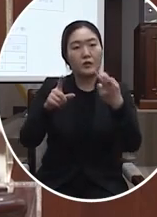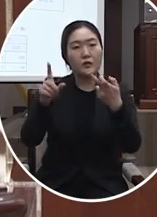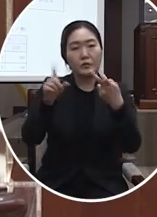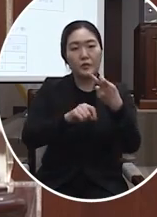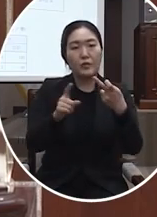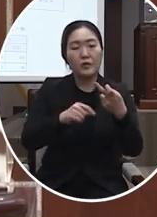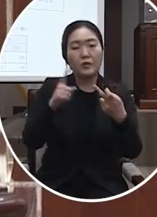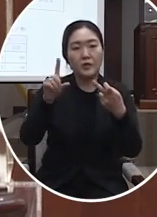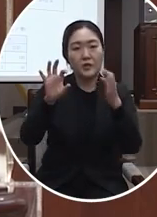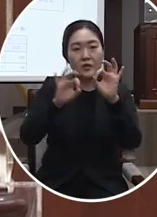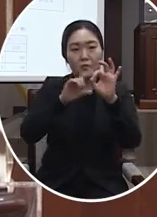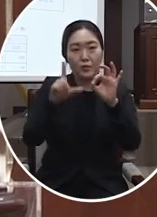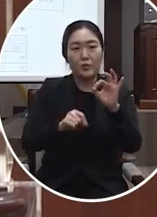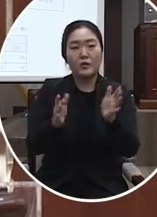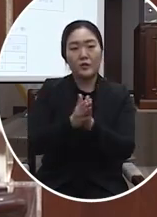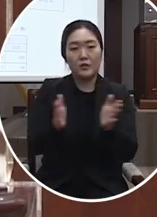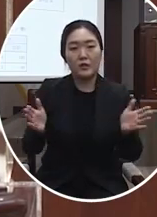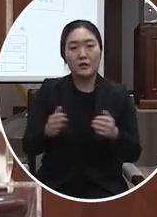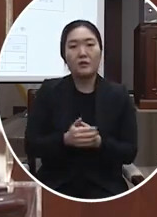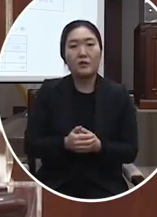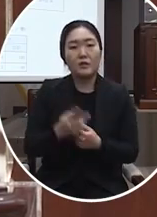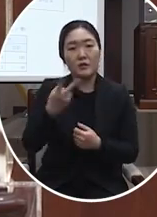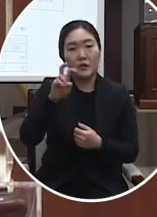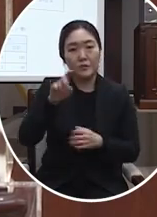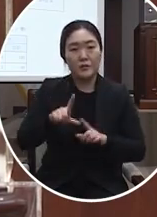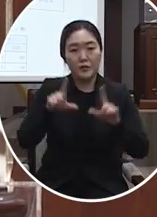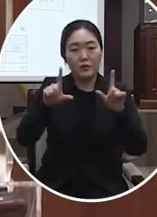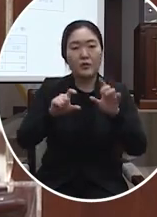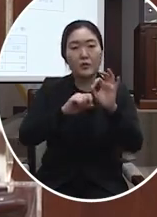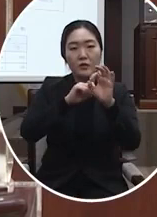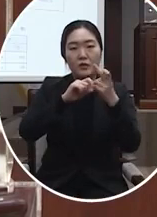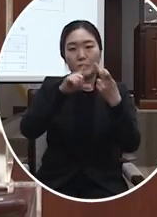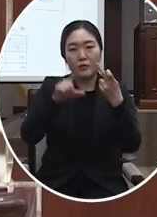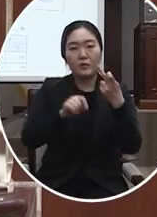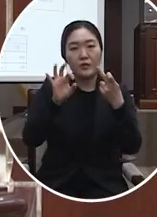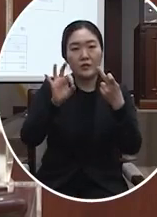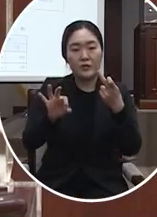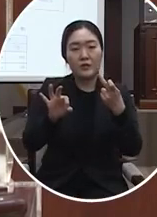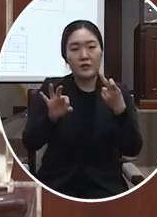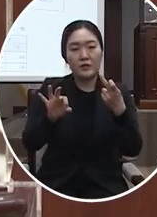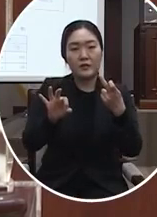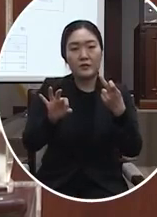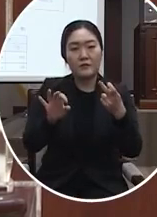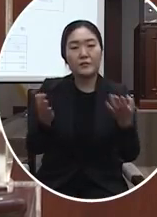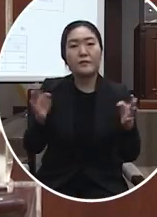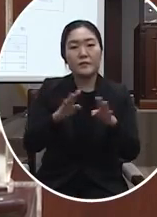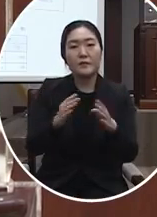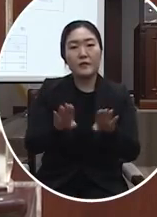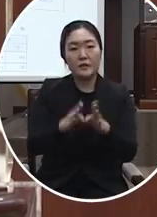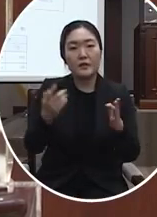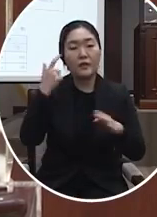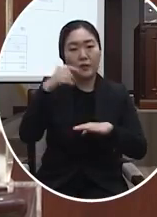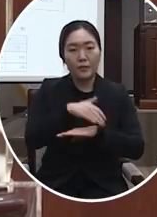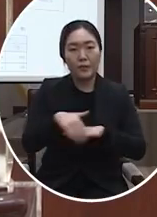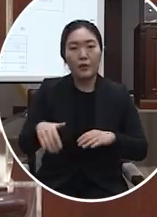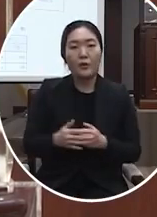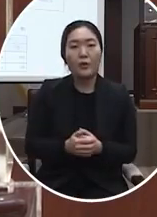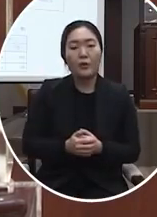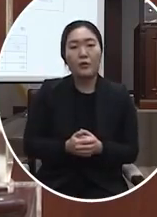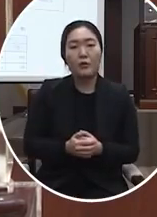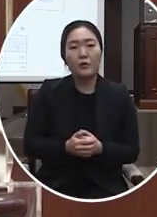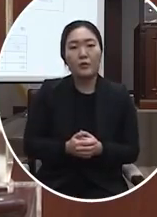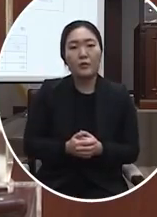착공하여 2020년 12월 10 준공 예정이며 준공검사 기간 2주 후인 올